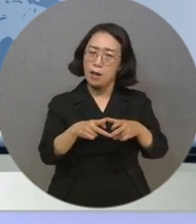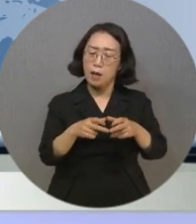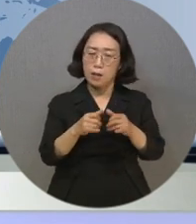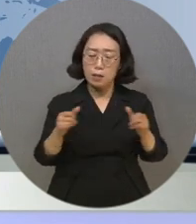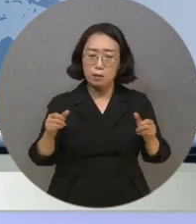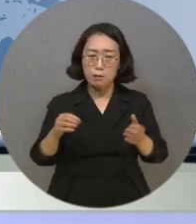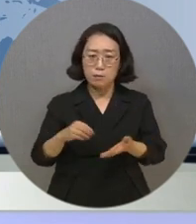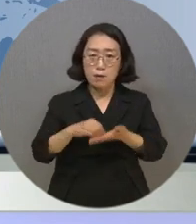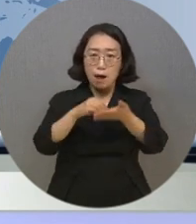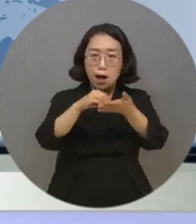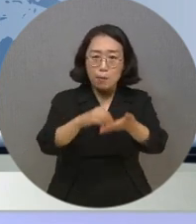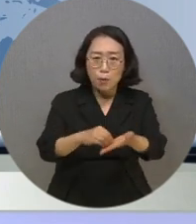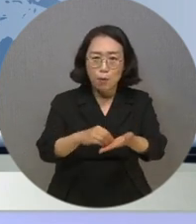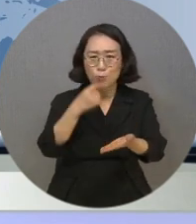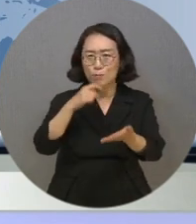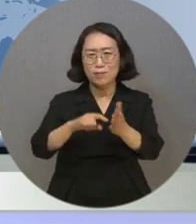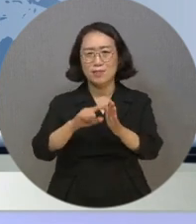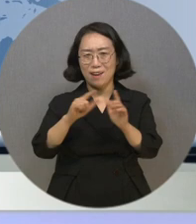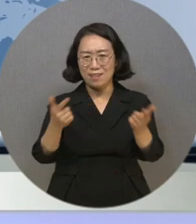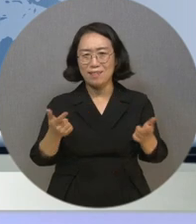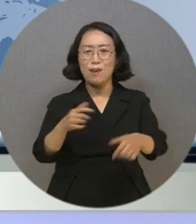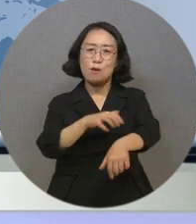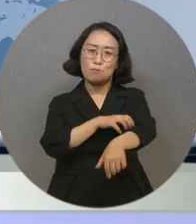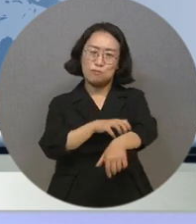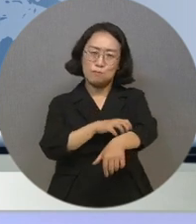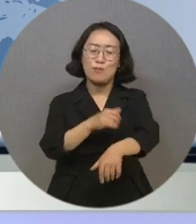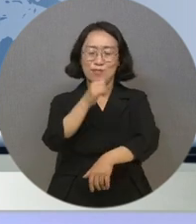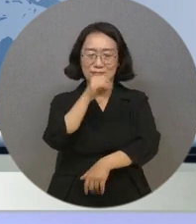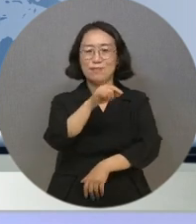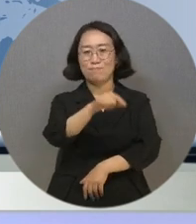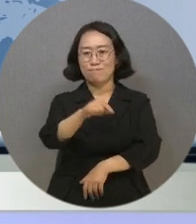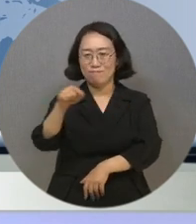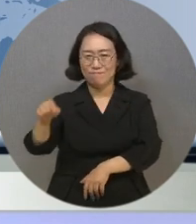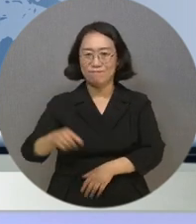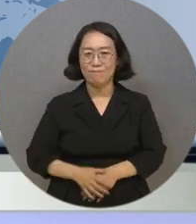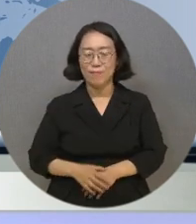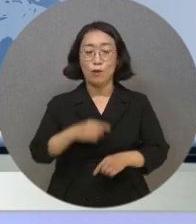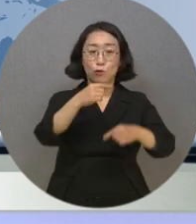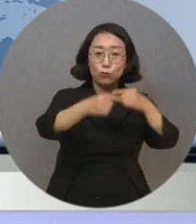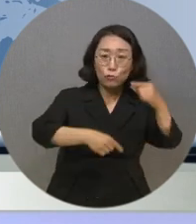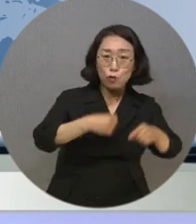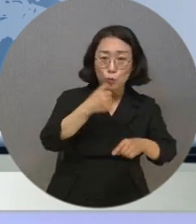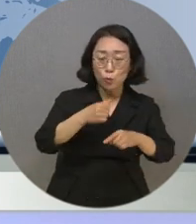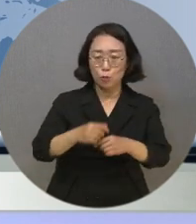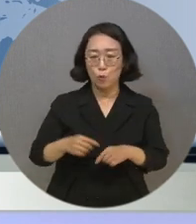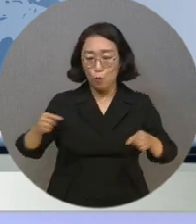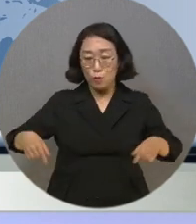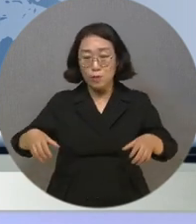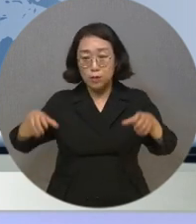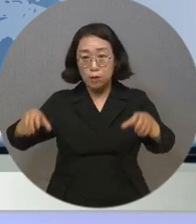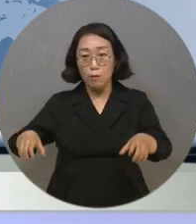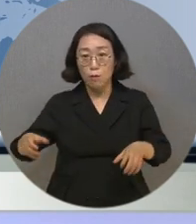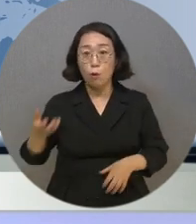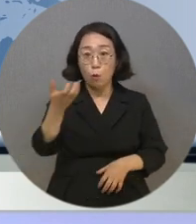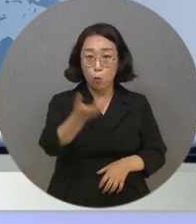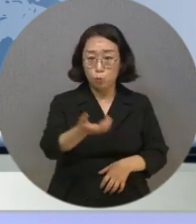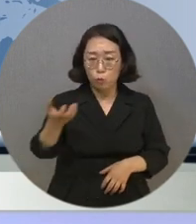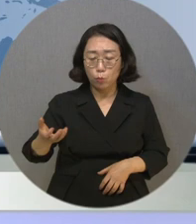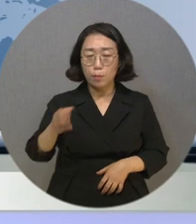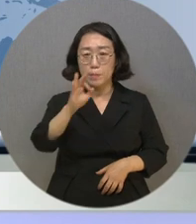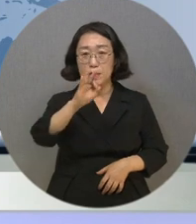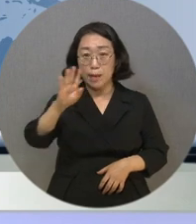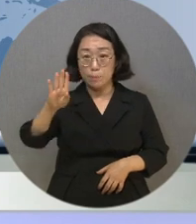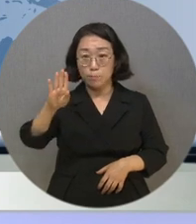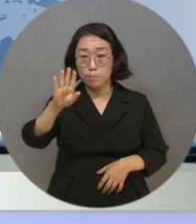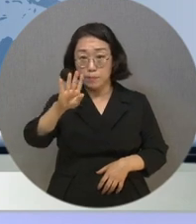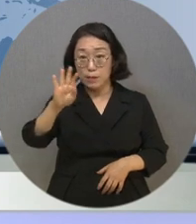모두가 즐기기엔 다소 불편한 행사들이 참 많은데요 수어통역 휠체어 속 마련 등 베리어 프리 시대에